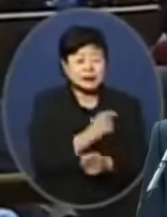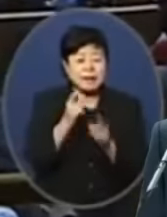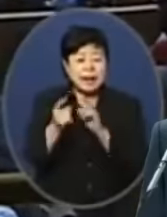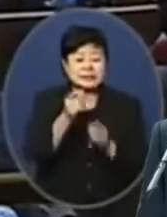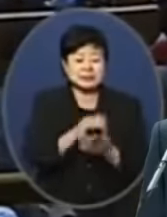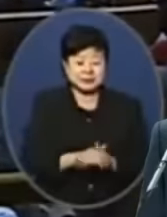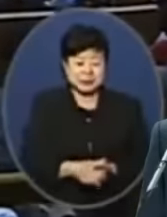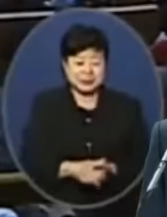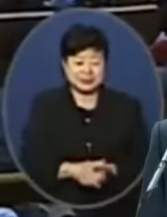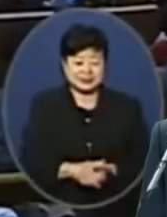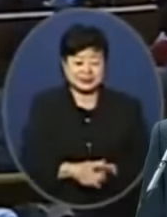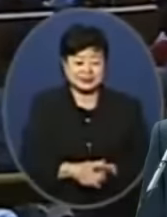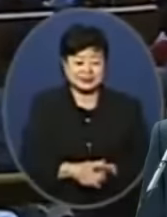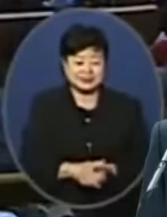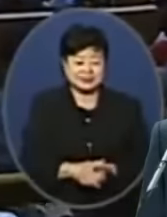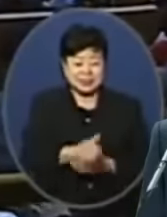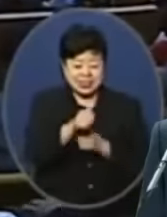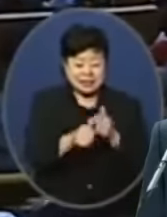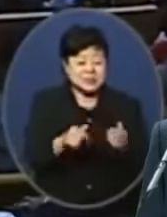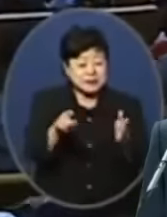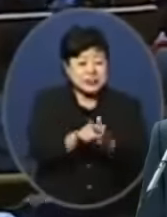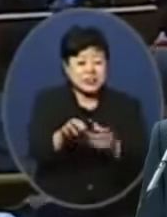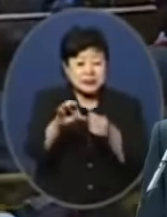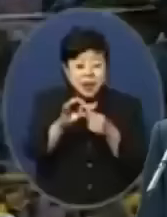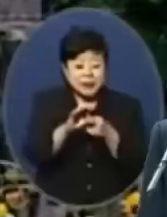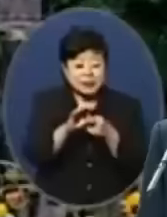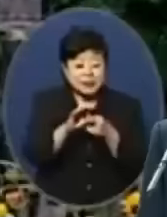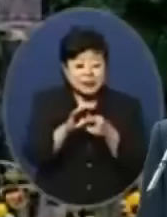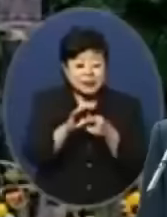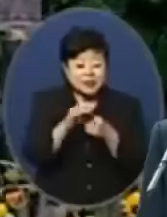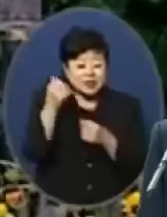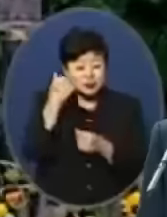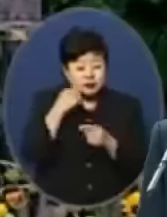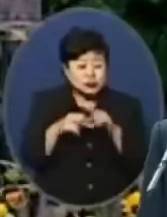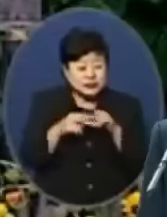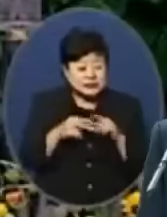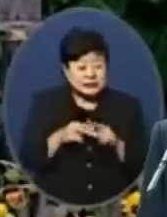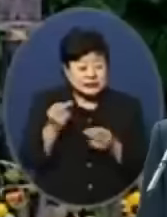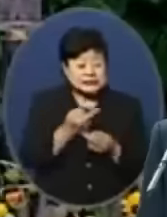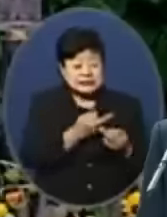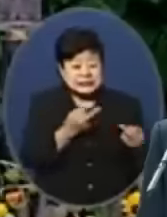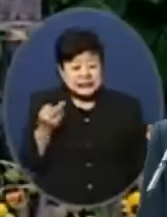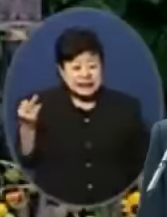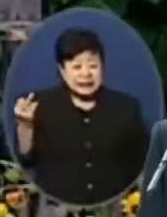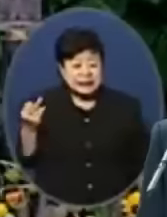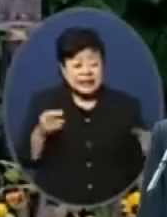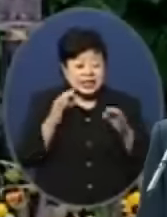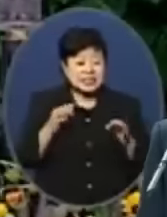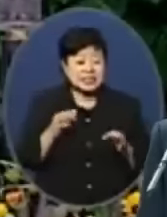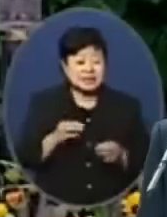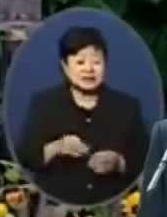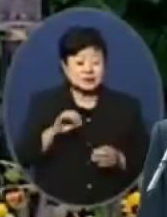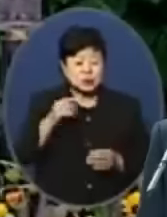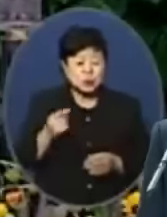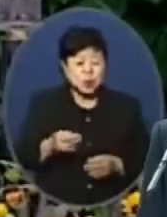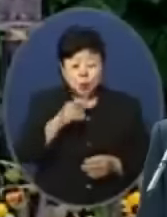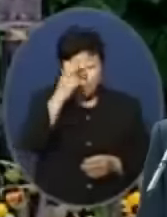말씀인 것입니다. 우리가 하나님을 믿으면 누구든지, 김씨나 조씨나